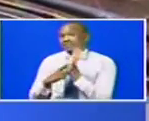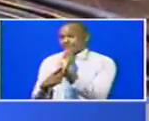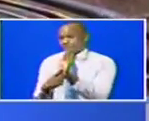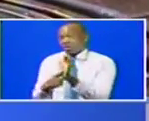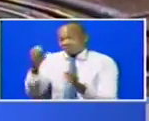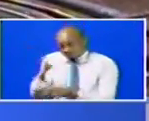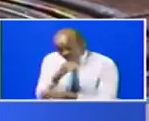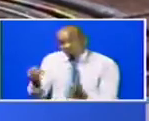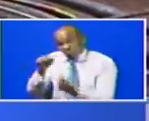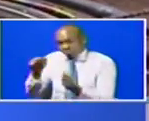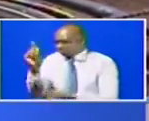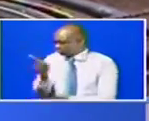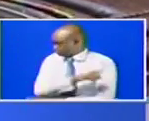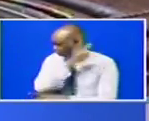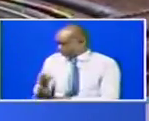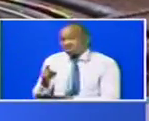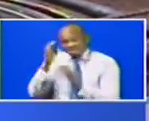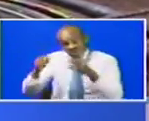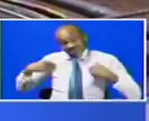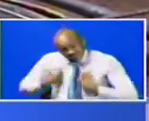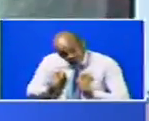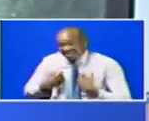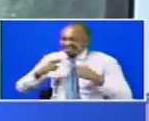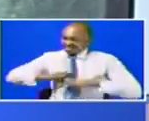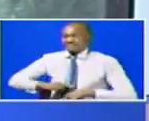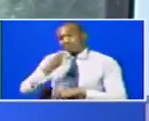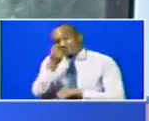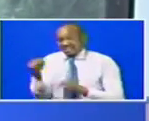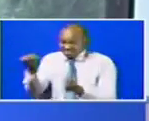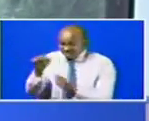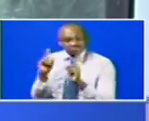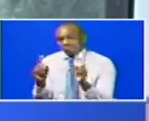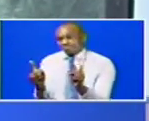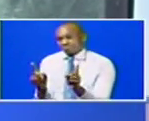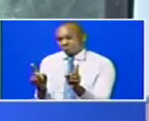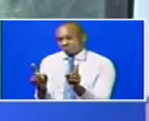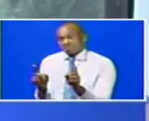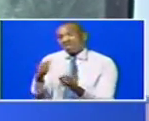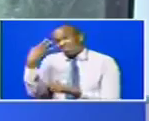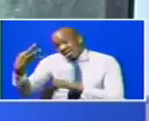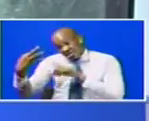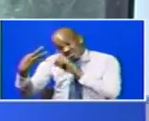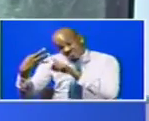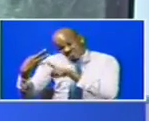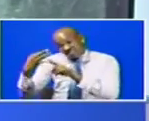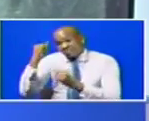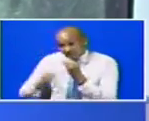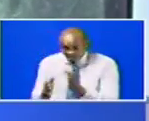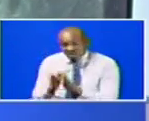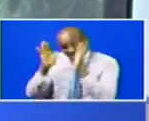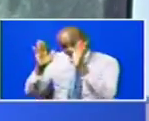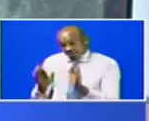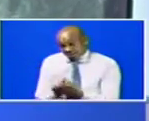usikunywe na usiendeshe gari. Kama umechoka, tafadhali pumzika, usichukue gari yako na kuingia barabarani. Cha tatu na cha mwisho na muhimu